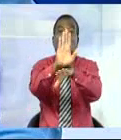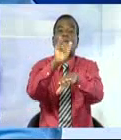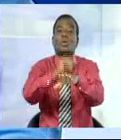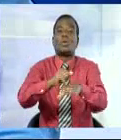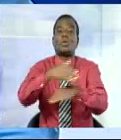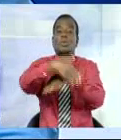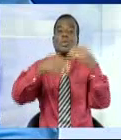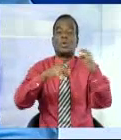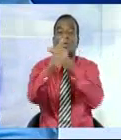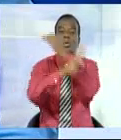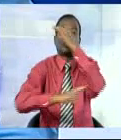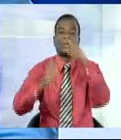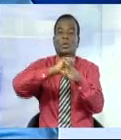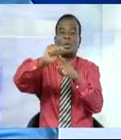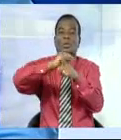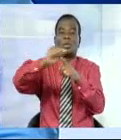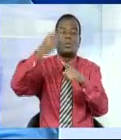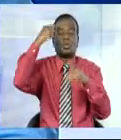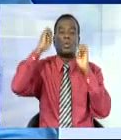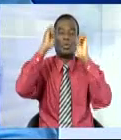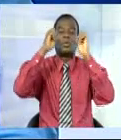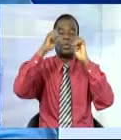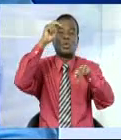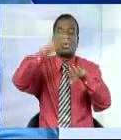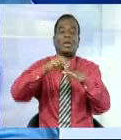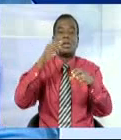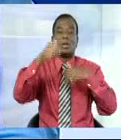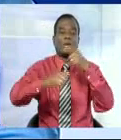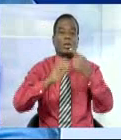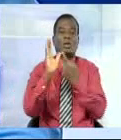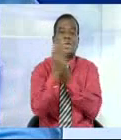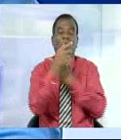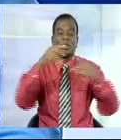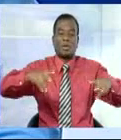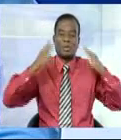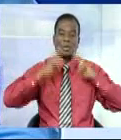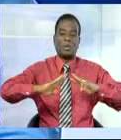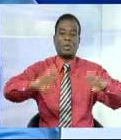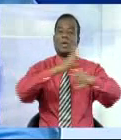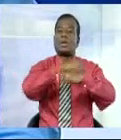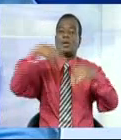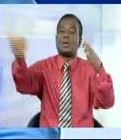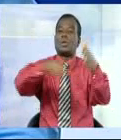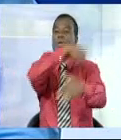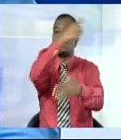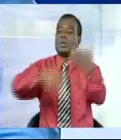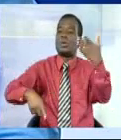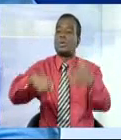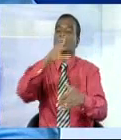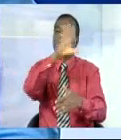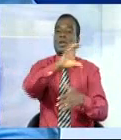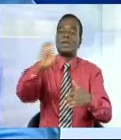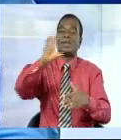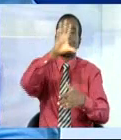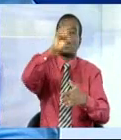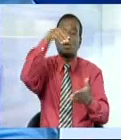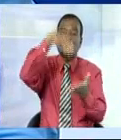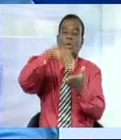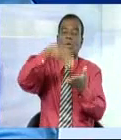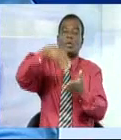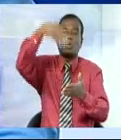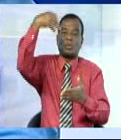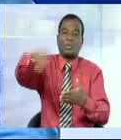du Centre régional de formation pour l'éducation à la culture de la paix et l'annulation de 550 millions